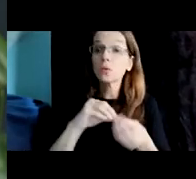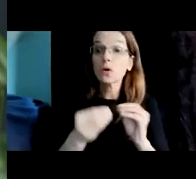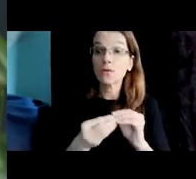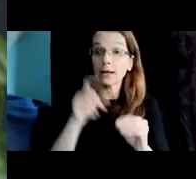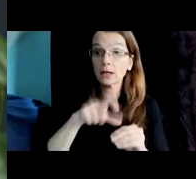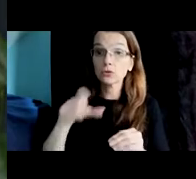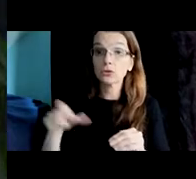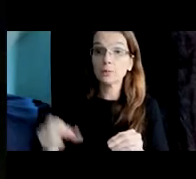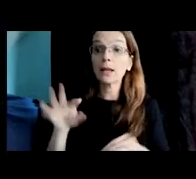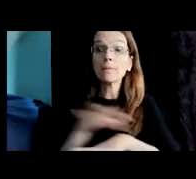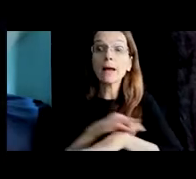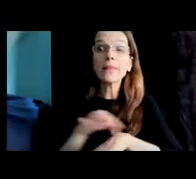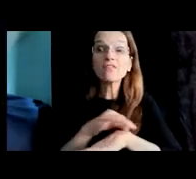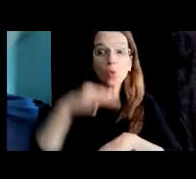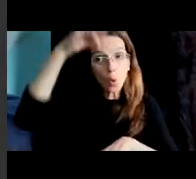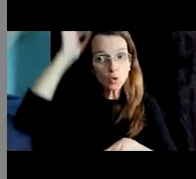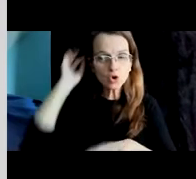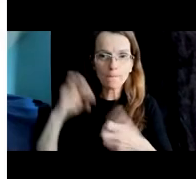nevrološko problematiko.